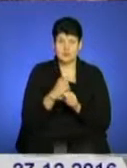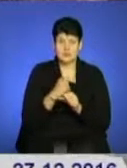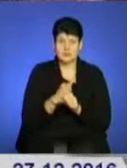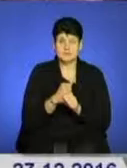тут лист на ім'я надала. Це було ще 8 числа, 8-го,